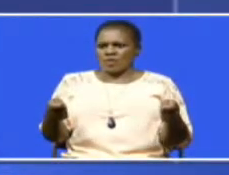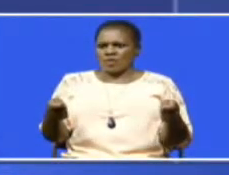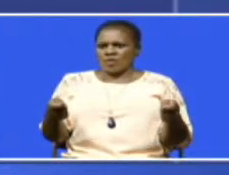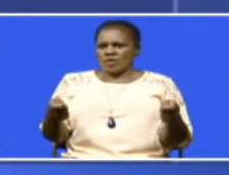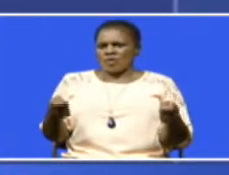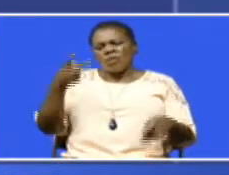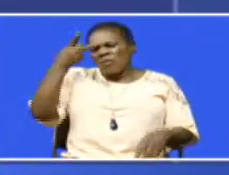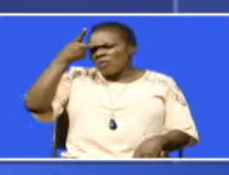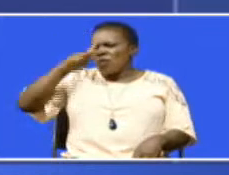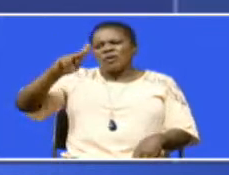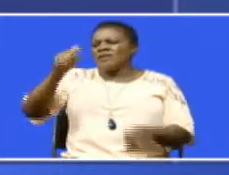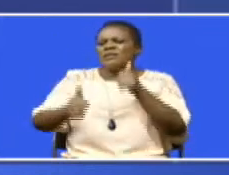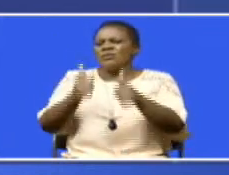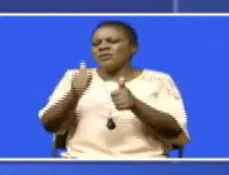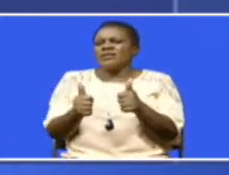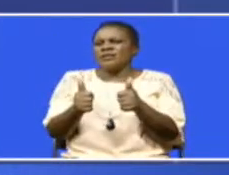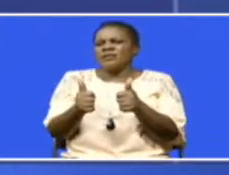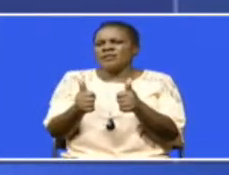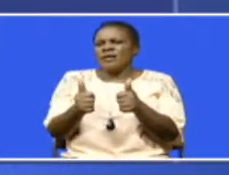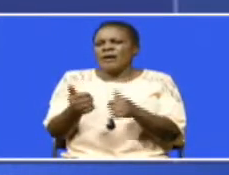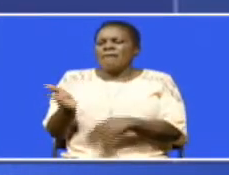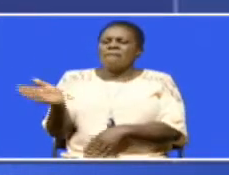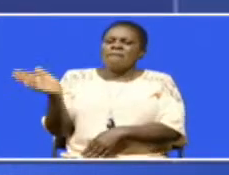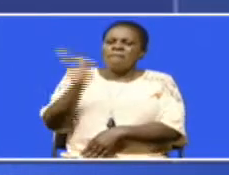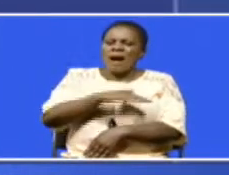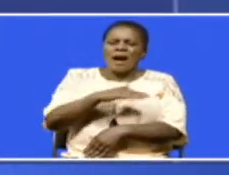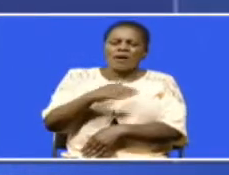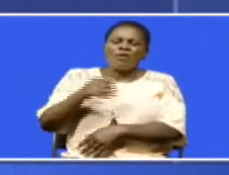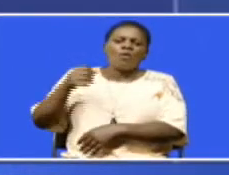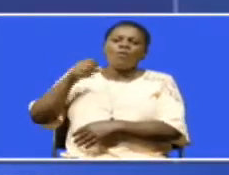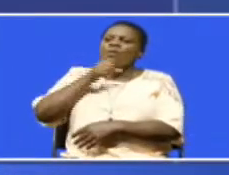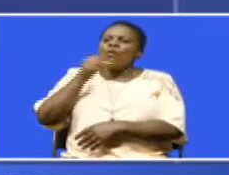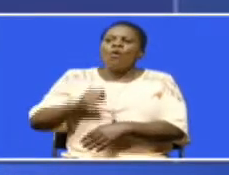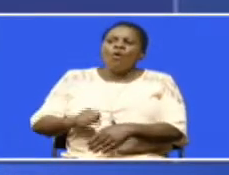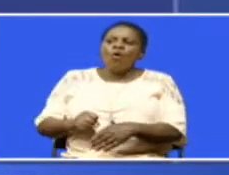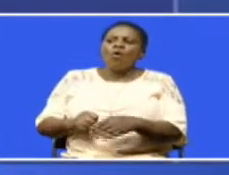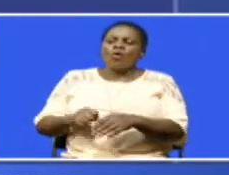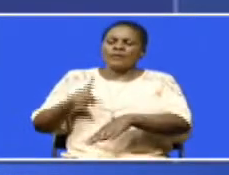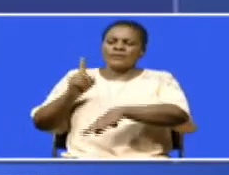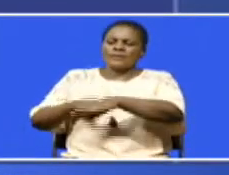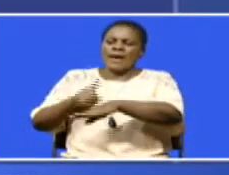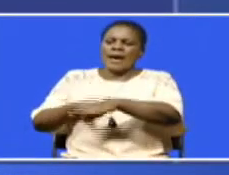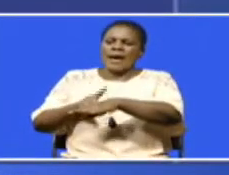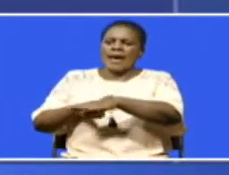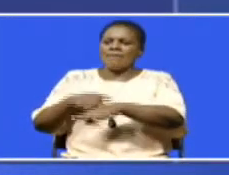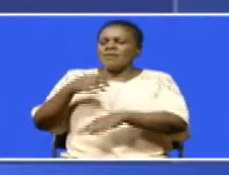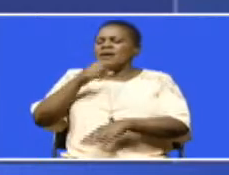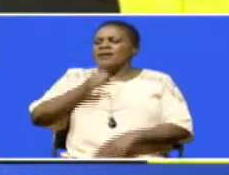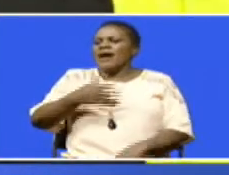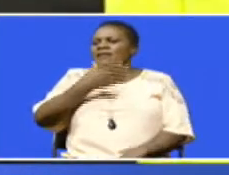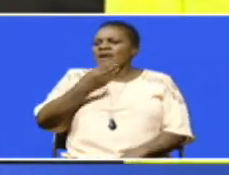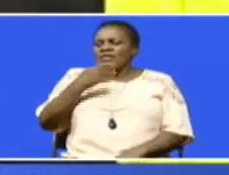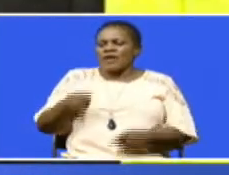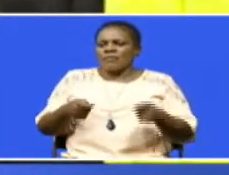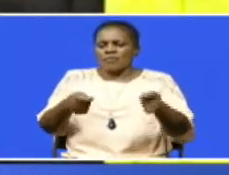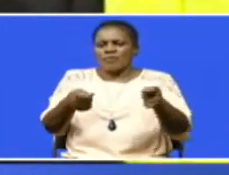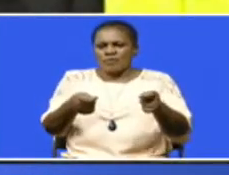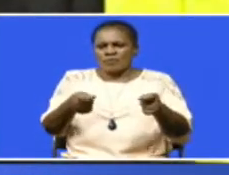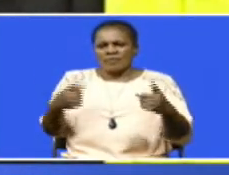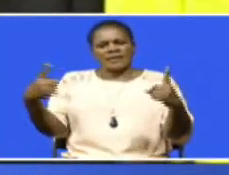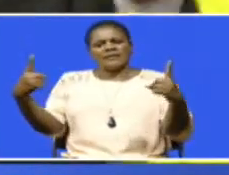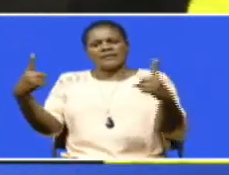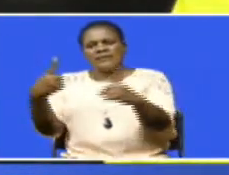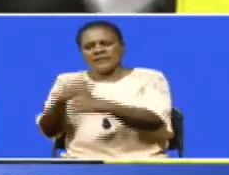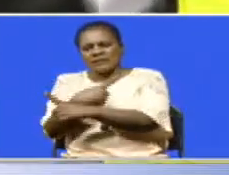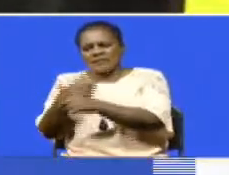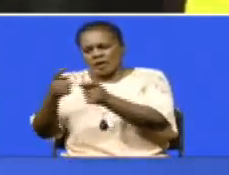What policy is that? Na ile nini? Kurudisha watu huko kwa mababu zetu wakati walikuwa nasukuma wilbaro za wazungu. Sasa tofauti